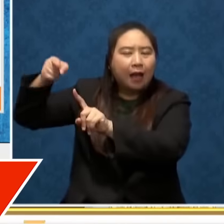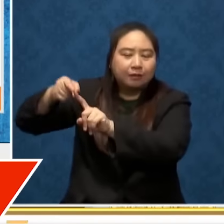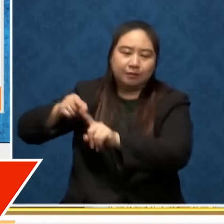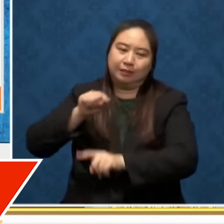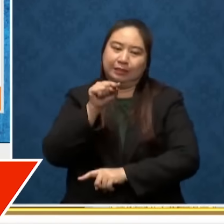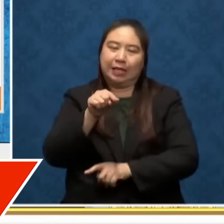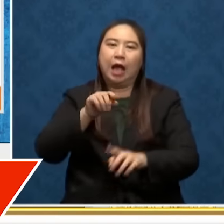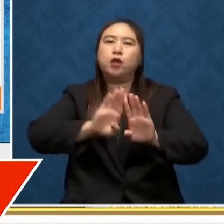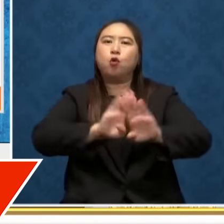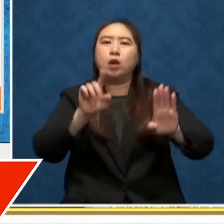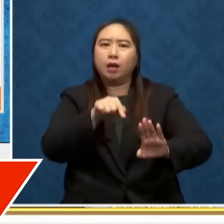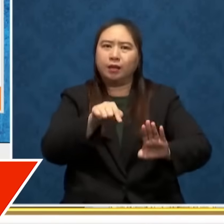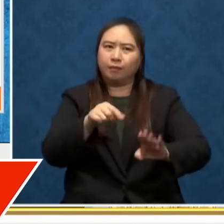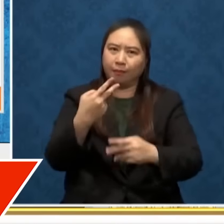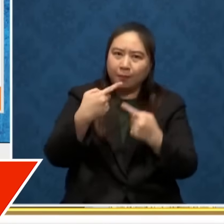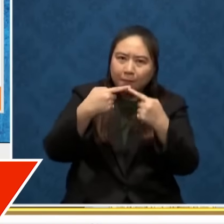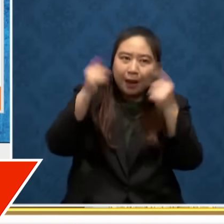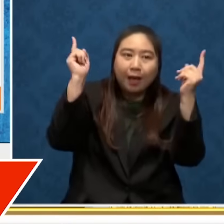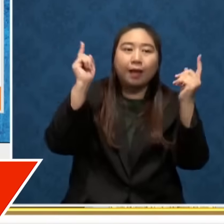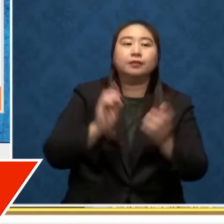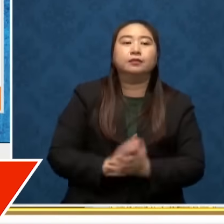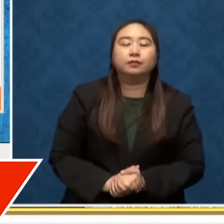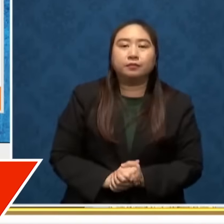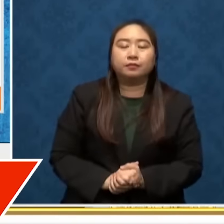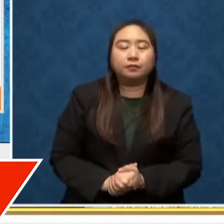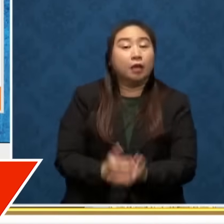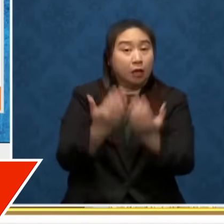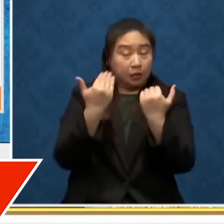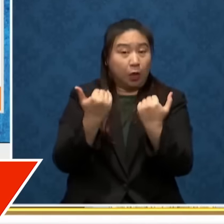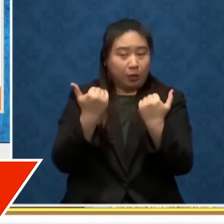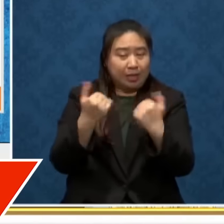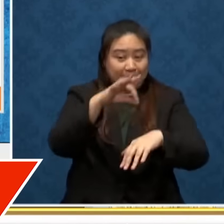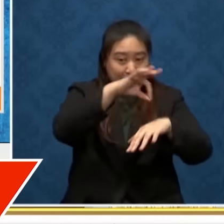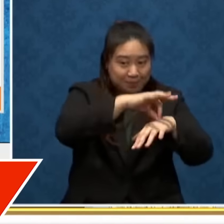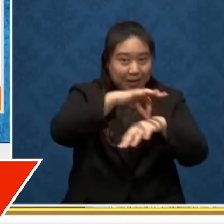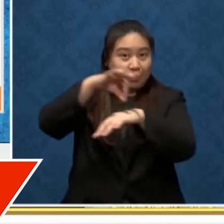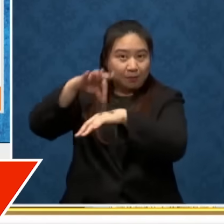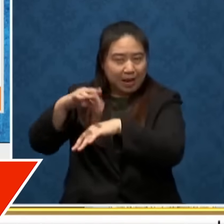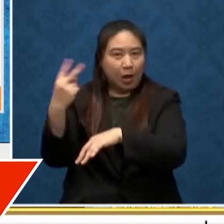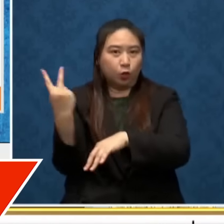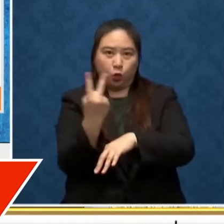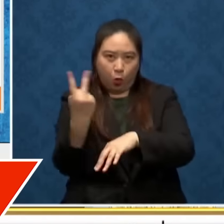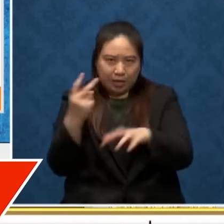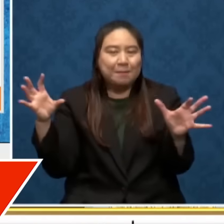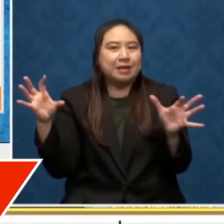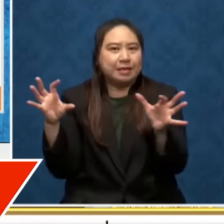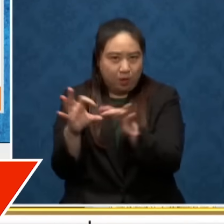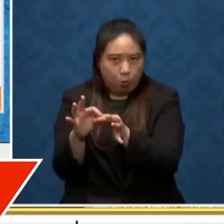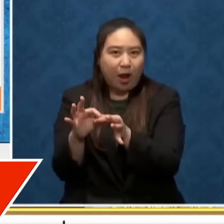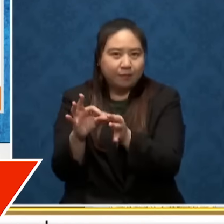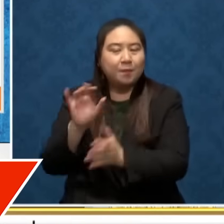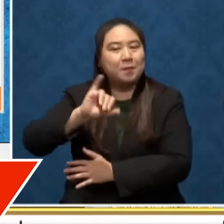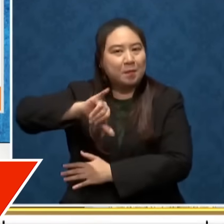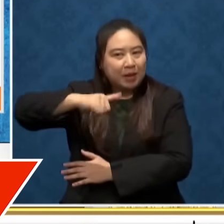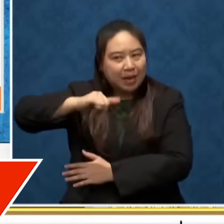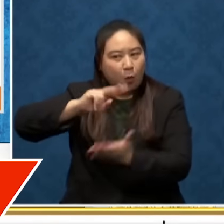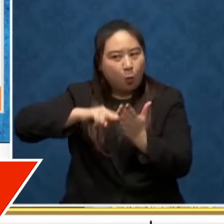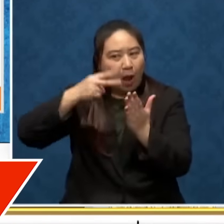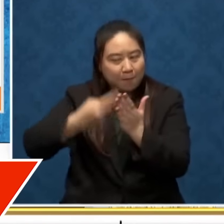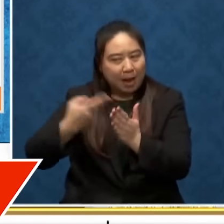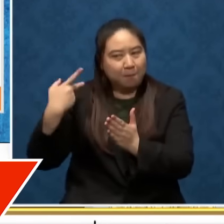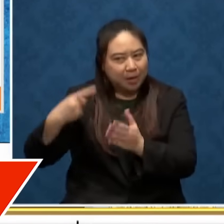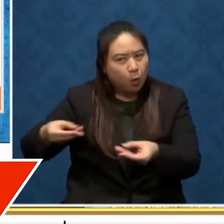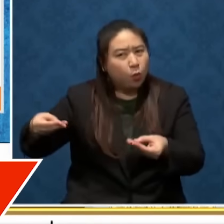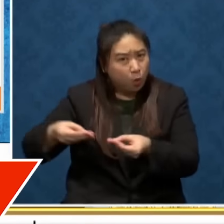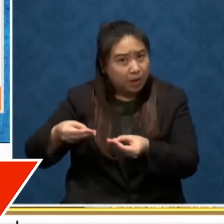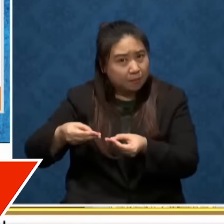ากจะเห็นได้ว่า2ตำแหน่งนี้มีความเกี่ยวข้องกันโดยตรงซึ่งอาจหมายถึงผลประโยชน์ที่มีร่วมกันระหว่